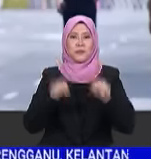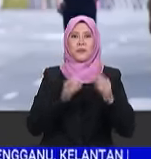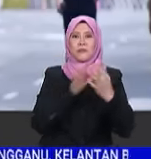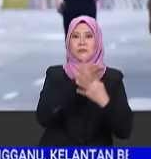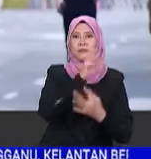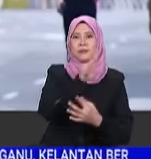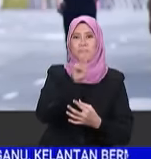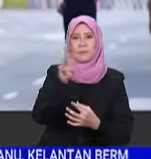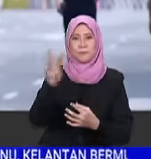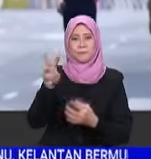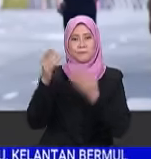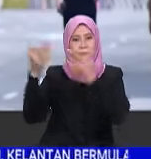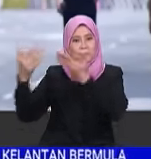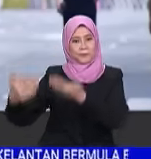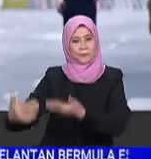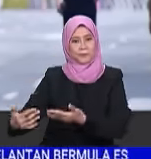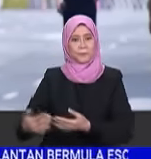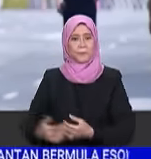lama sesawang